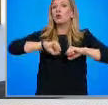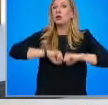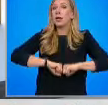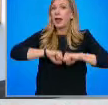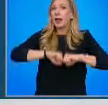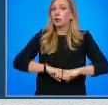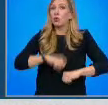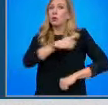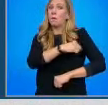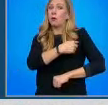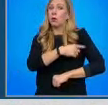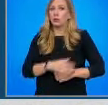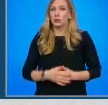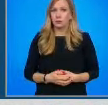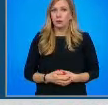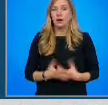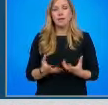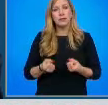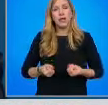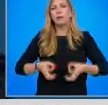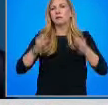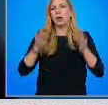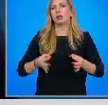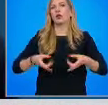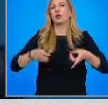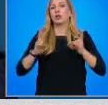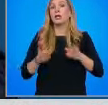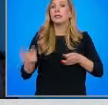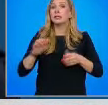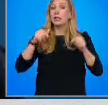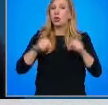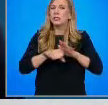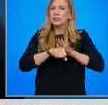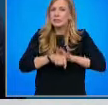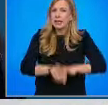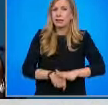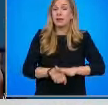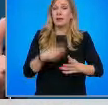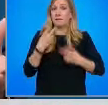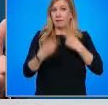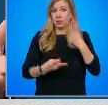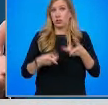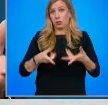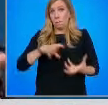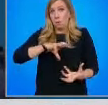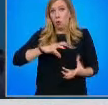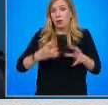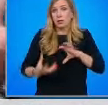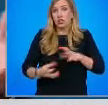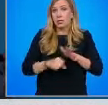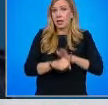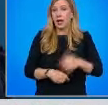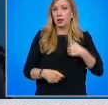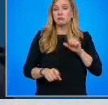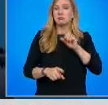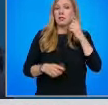лечебното заведение. Взехме категорично решение. След този натиск, който вече се вижда, че и политически натиск, аз не знам